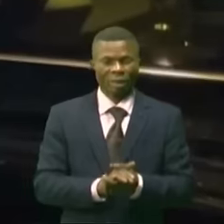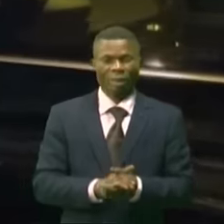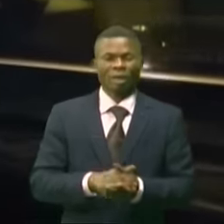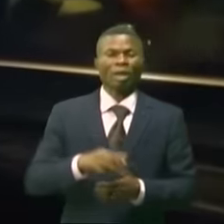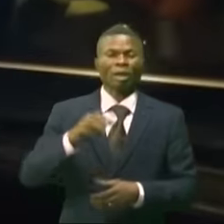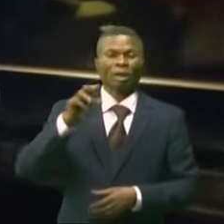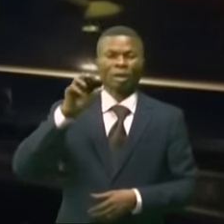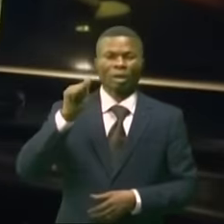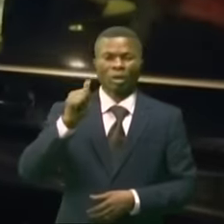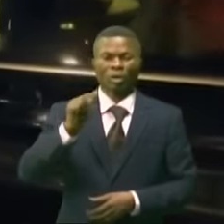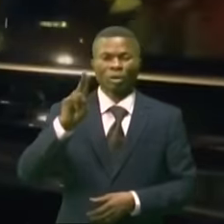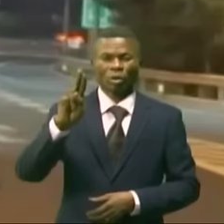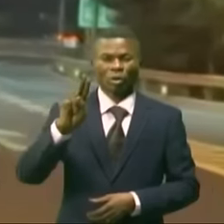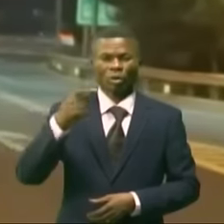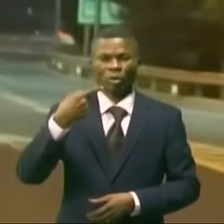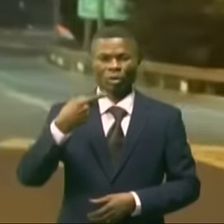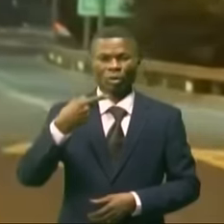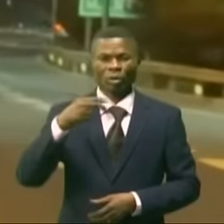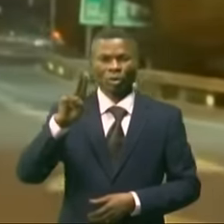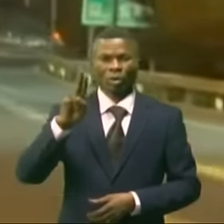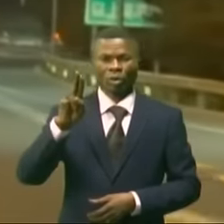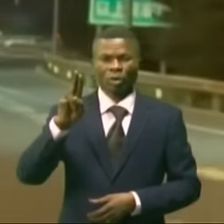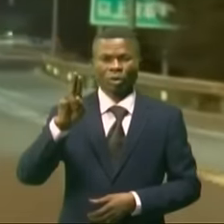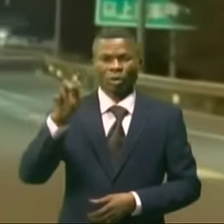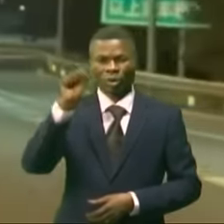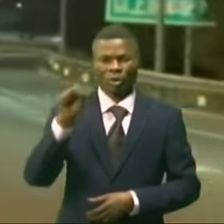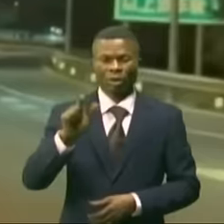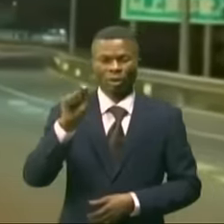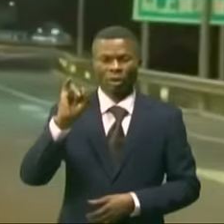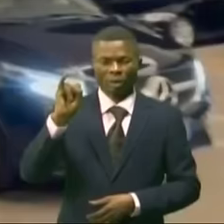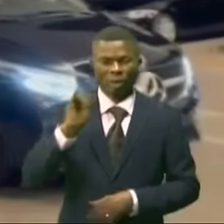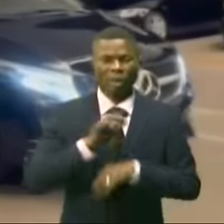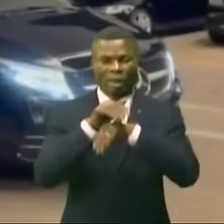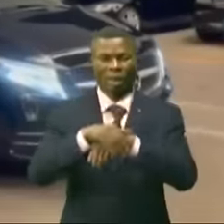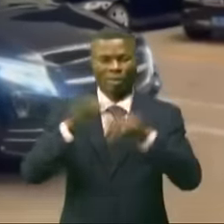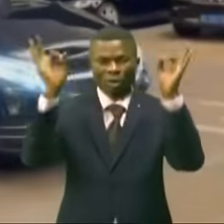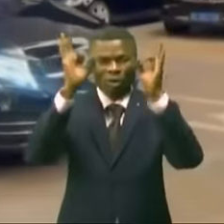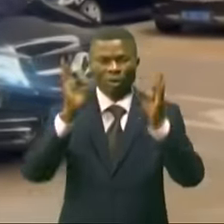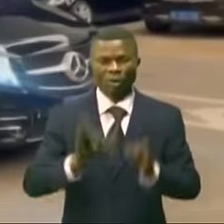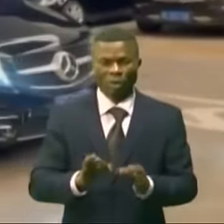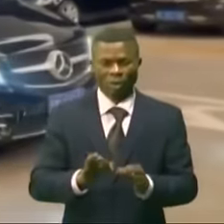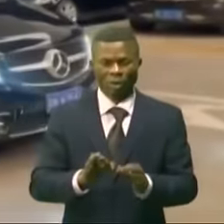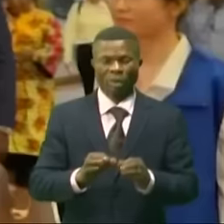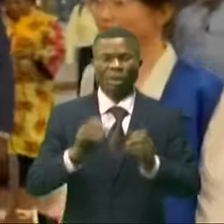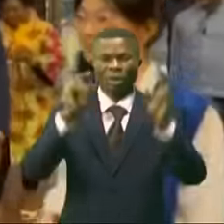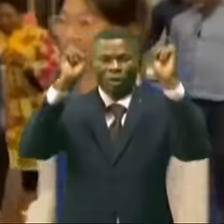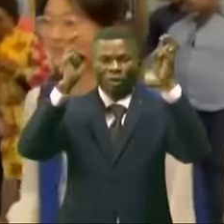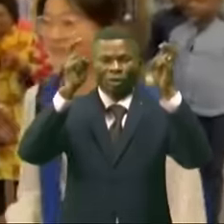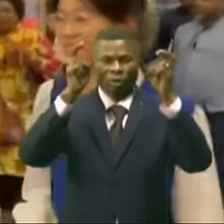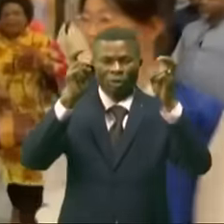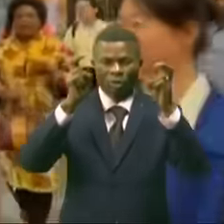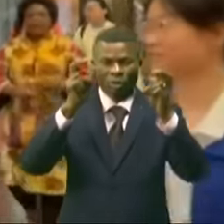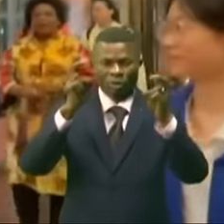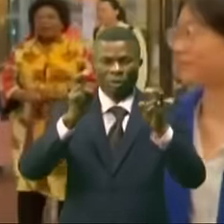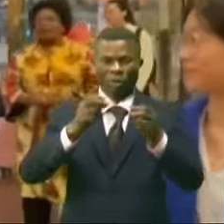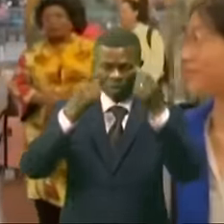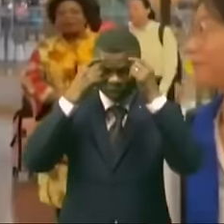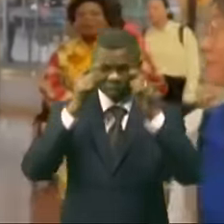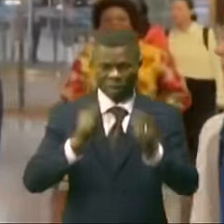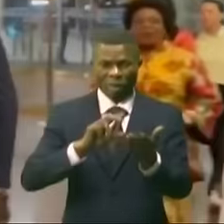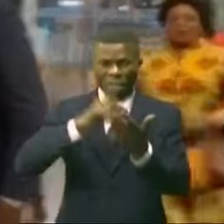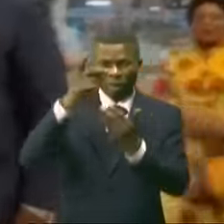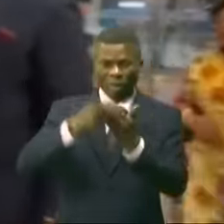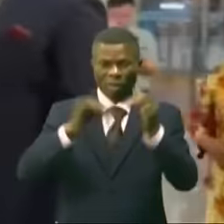a pris part au forum sur la coopération numérique Chine-Afrique placé sous le thème dessiné conjointement à un plan